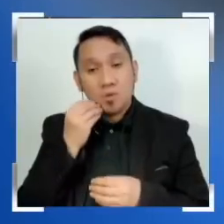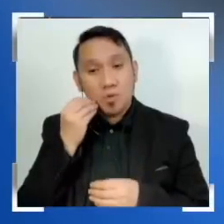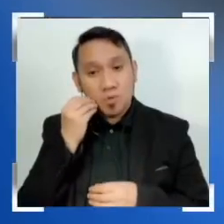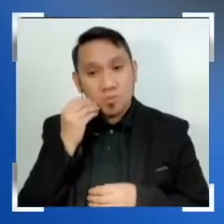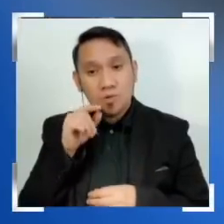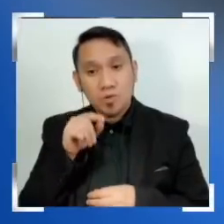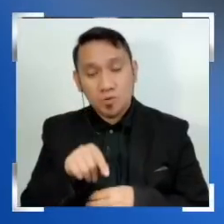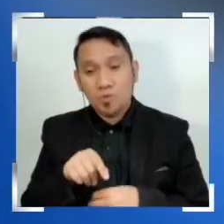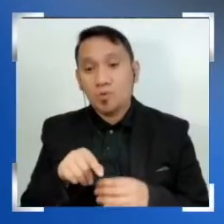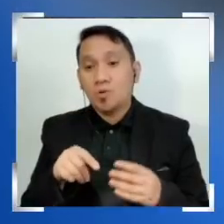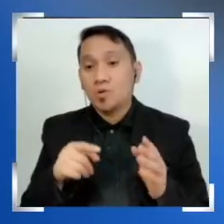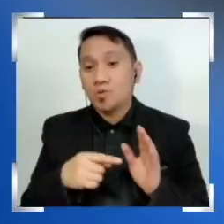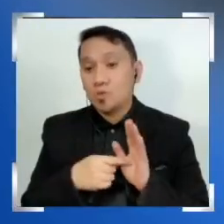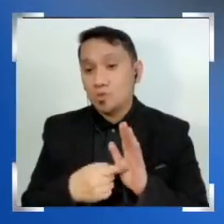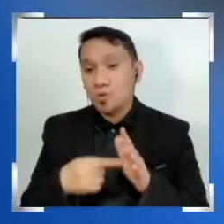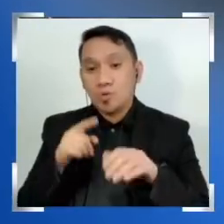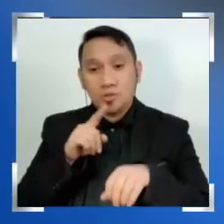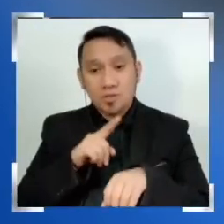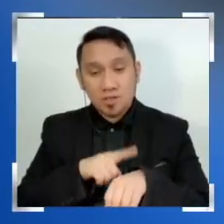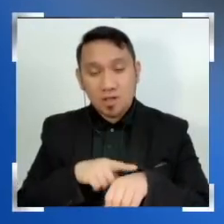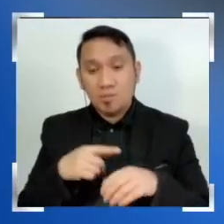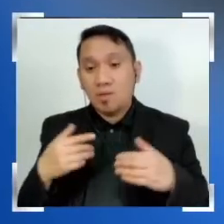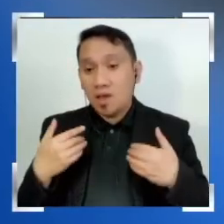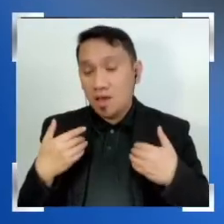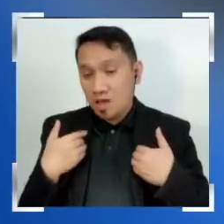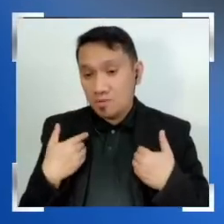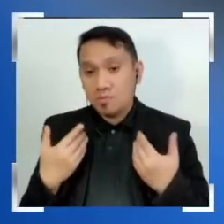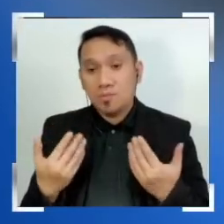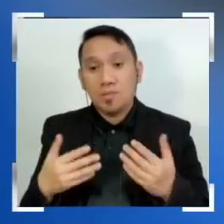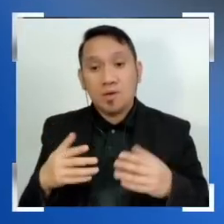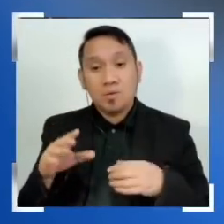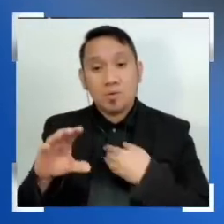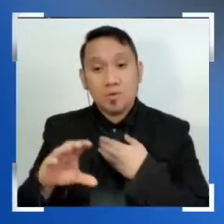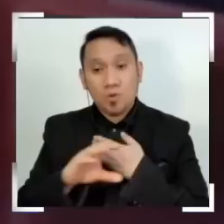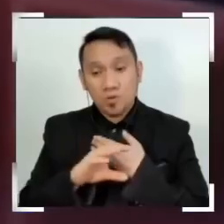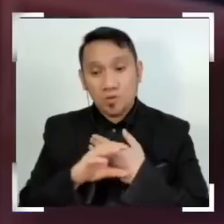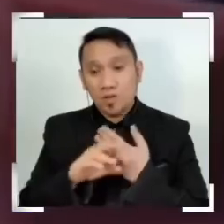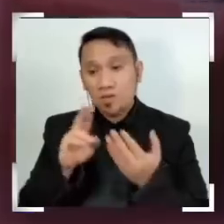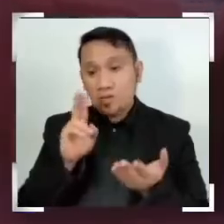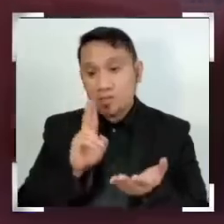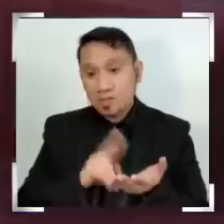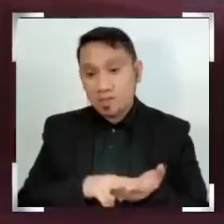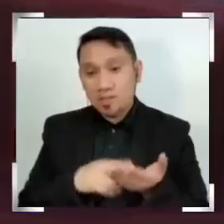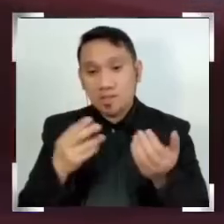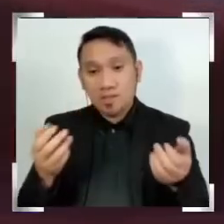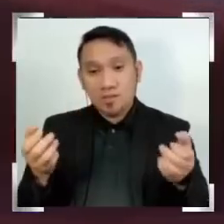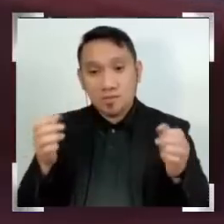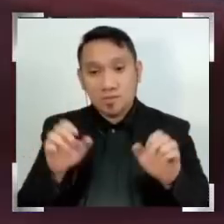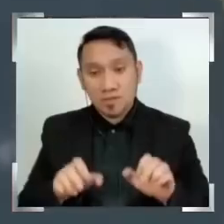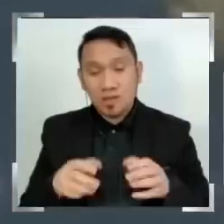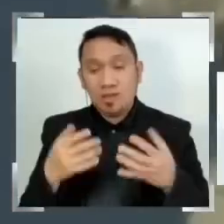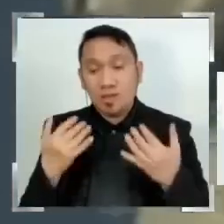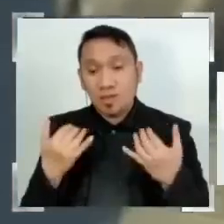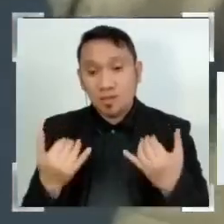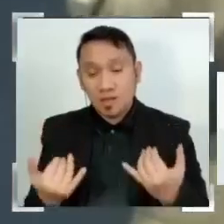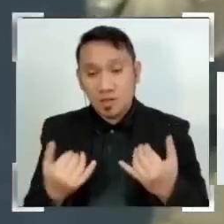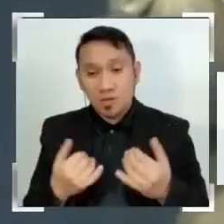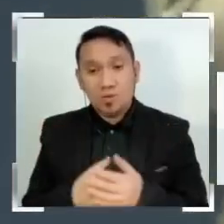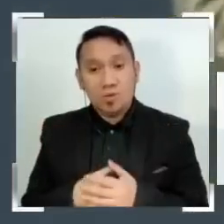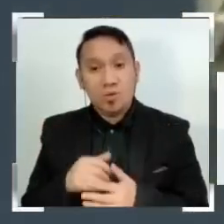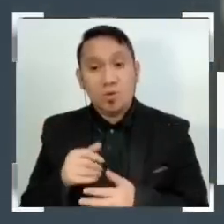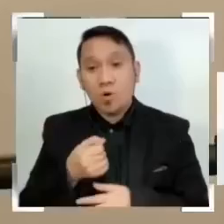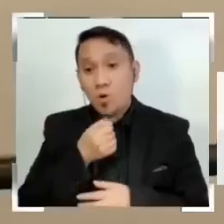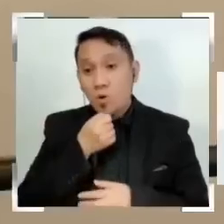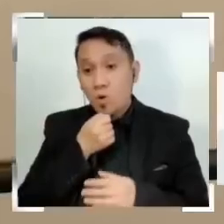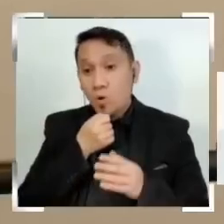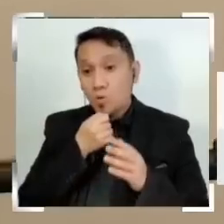Showtime. Magkakaroon daw ng malaking contract signing event para dito. Ngayon pa lang, ang ilang host ng noontime